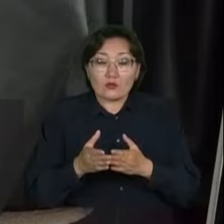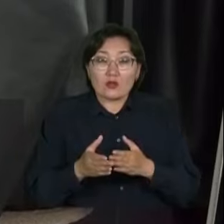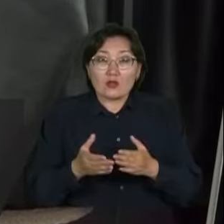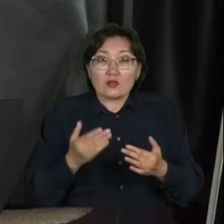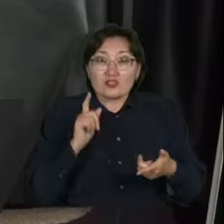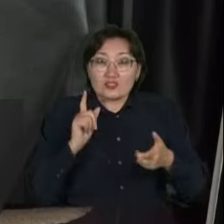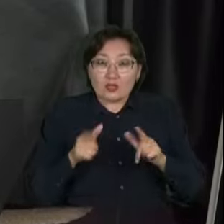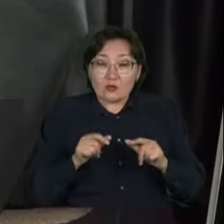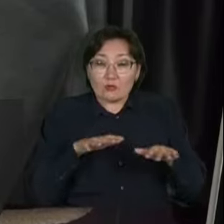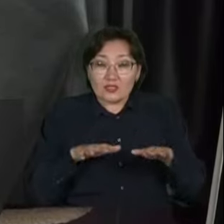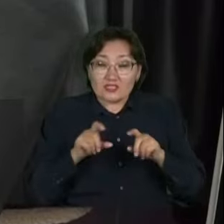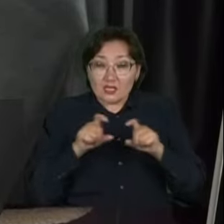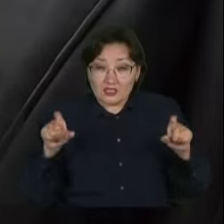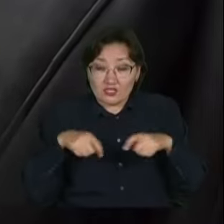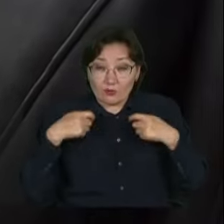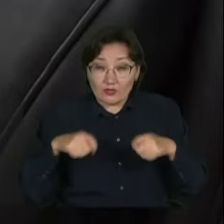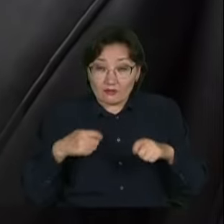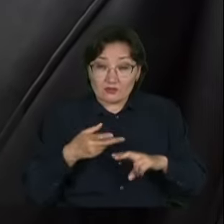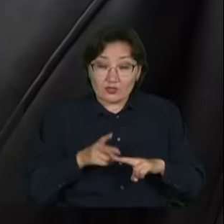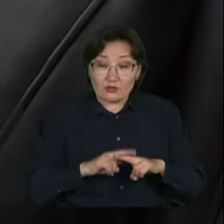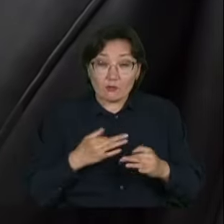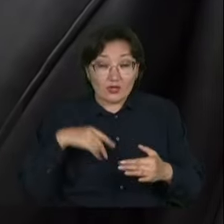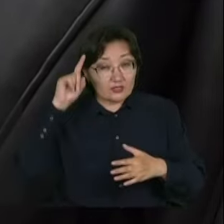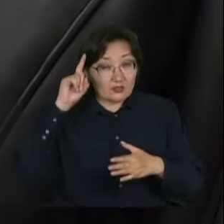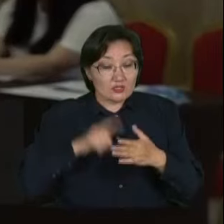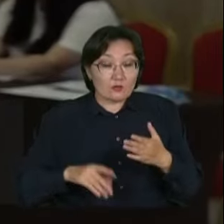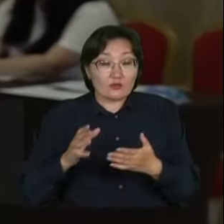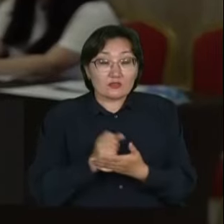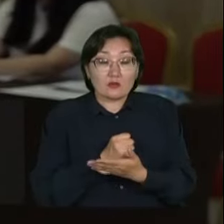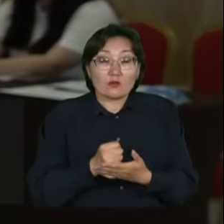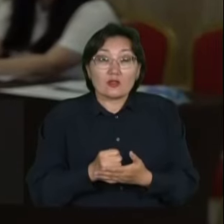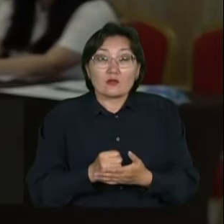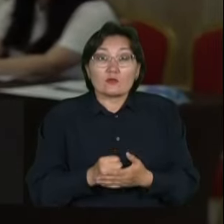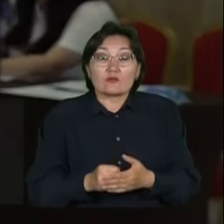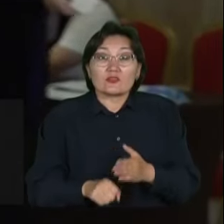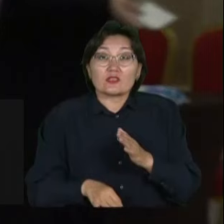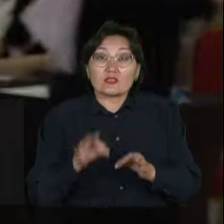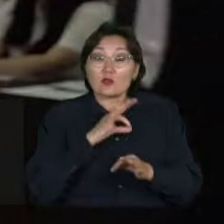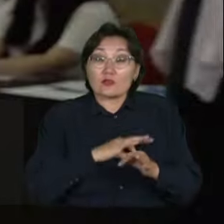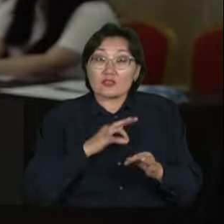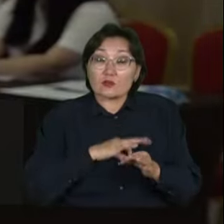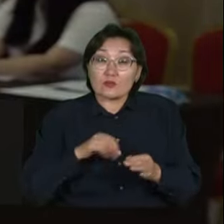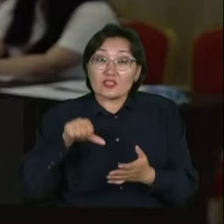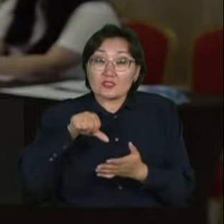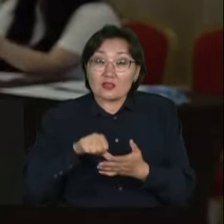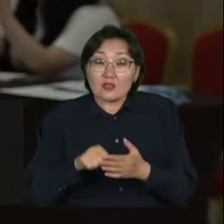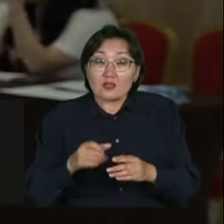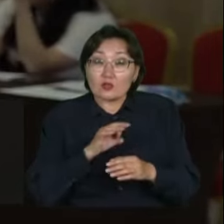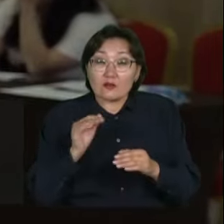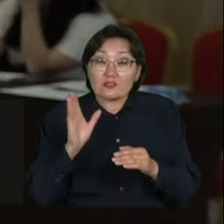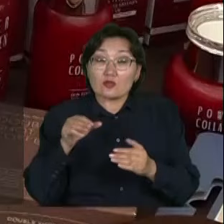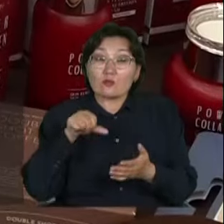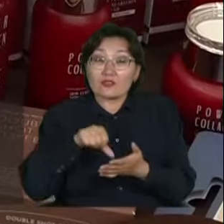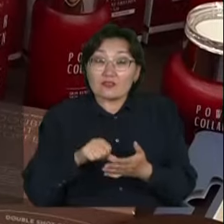офлайн-точки, магазины. И поэтому мы надеемся найти эксклюзивного представителя, который будет нас официально представлять в этой стране. И